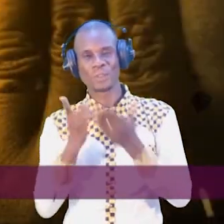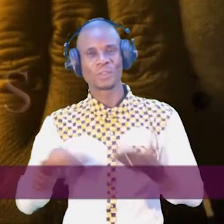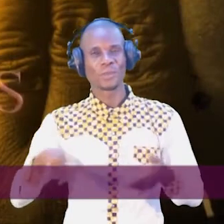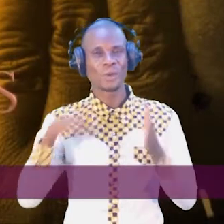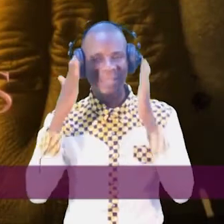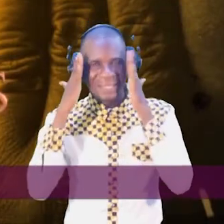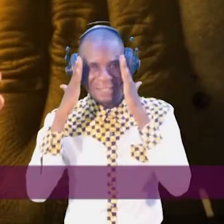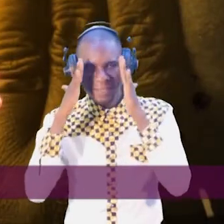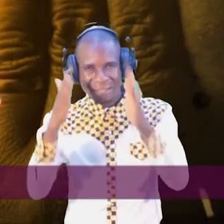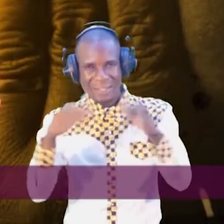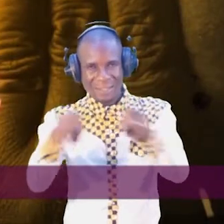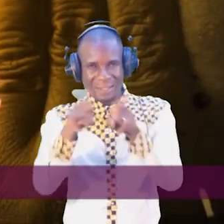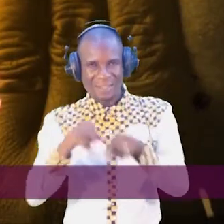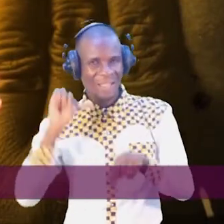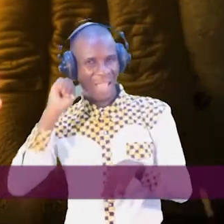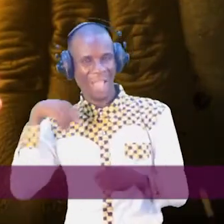Liboso ya koyima yima,